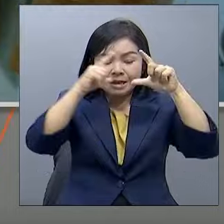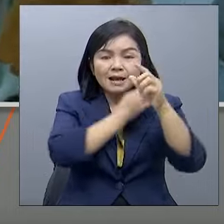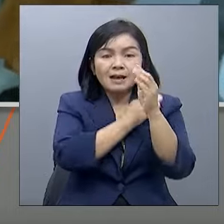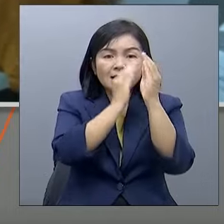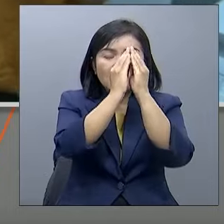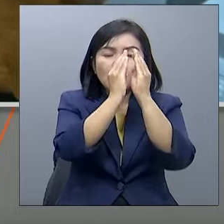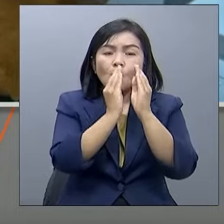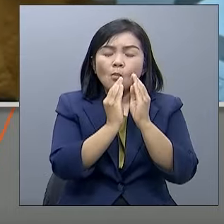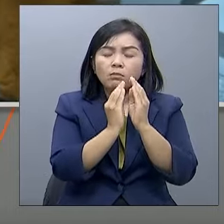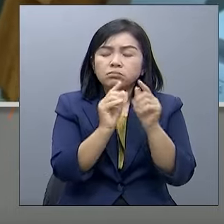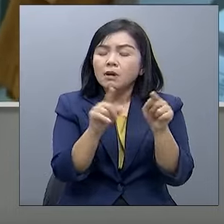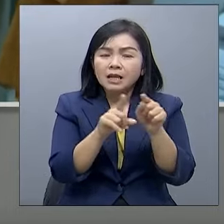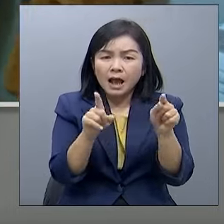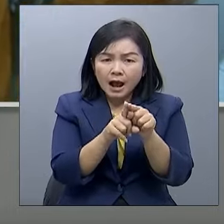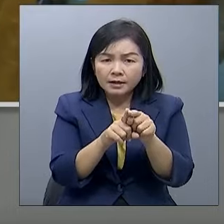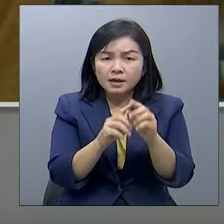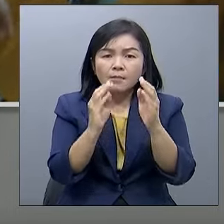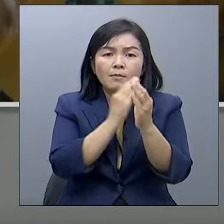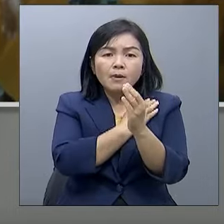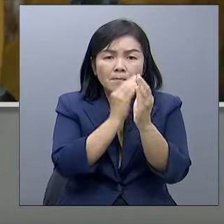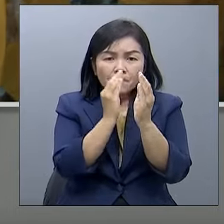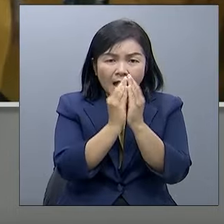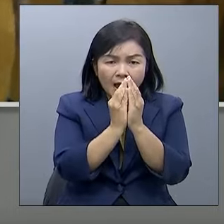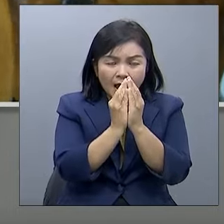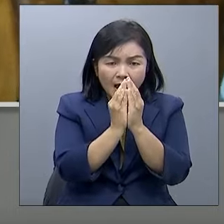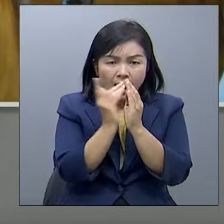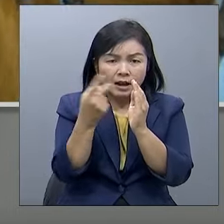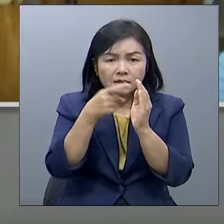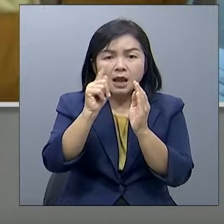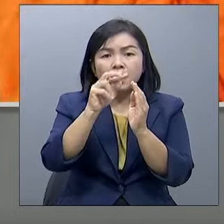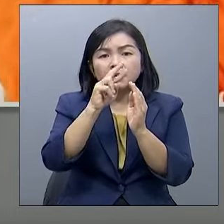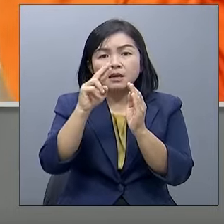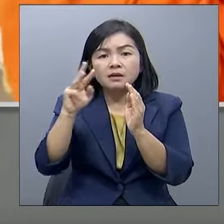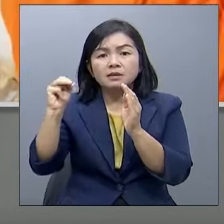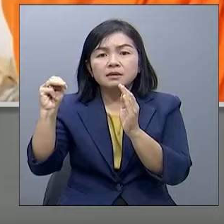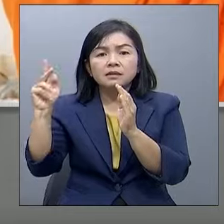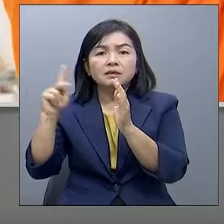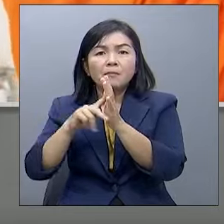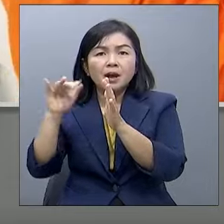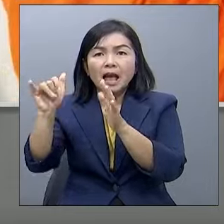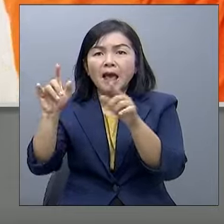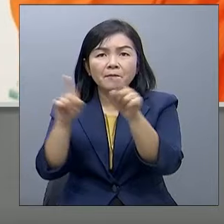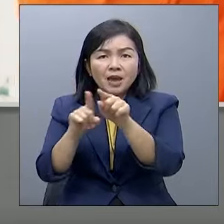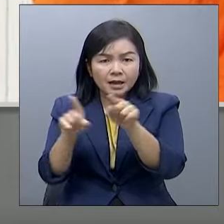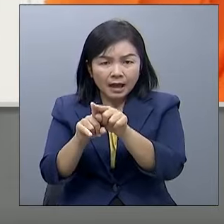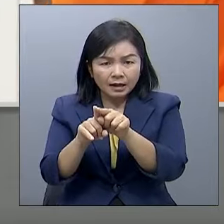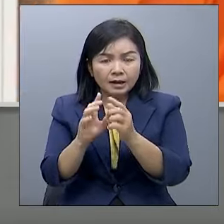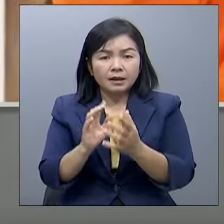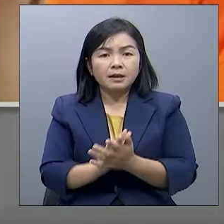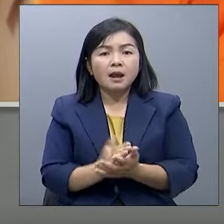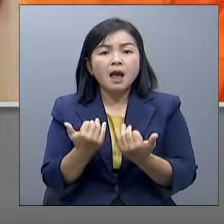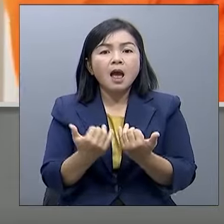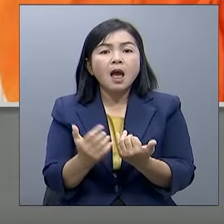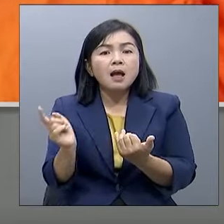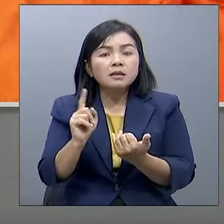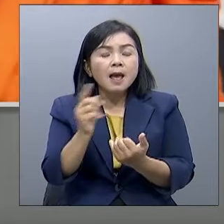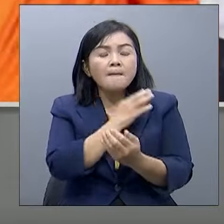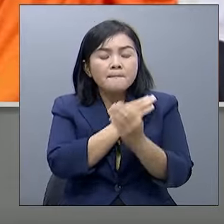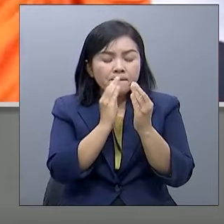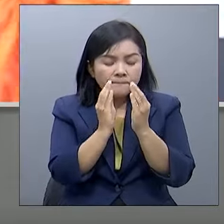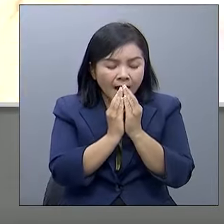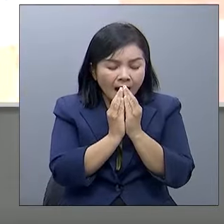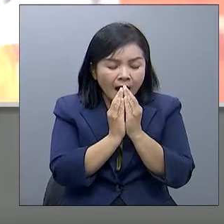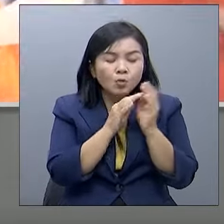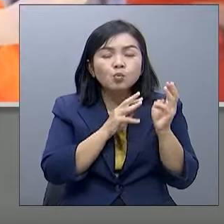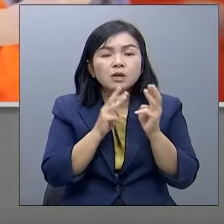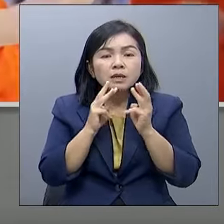รมกายก็เชื่อได้ว่าเป็นปฏิบัติการที่ในทางโลกเรียกว่าสะเทือนเลือนลั่นค่ะในทางโลกพระอาจจะเลือกแสดงธรรมแก่ผู้ศรัท